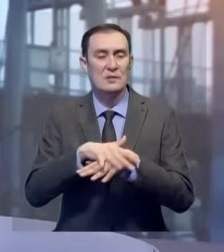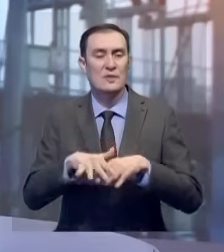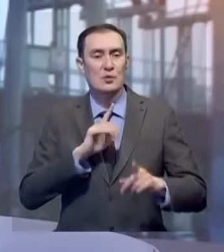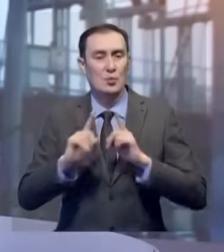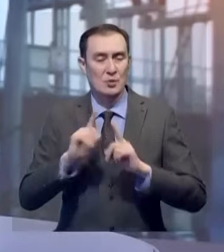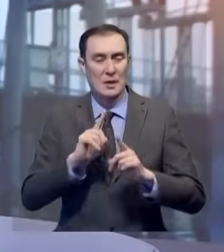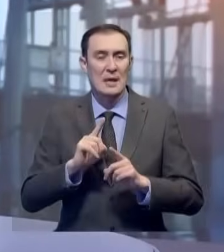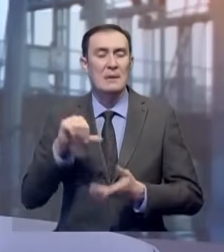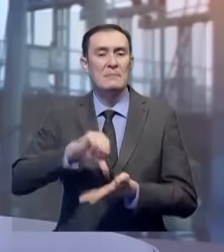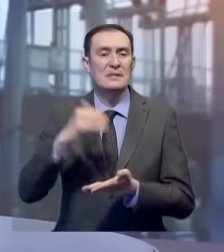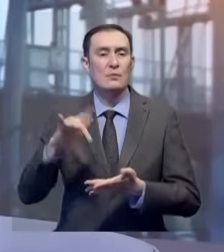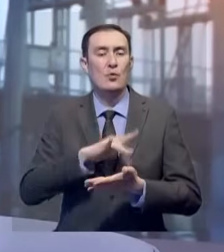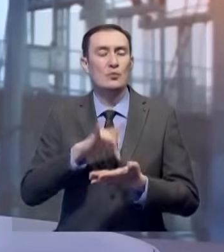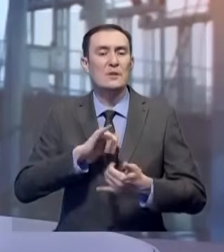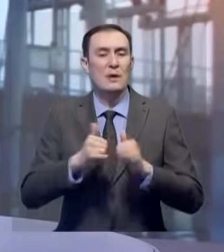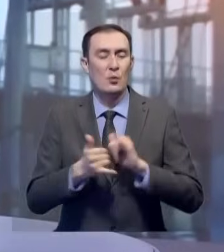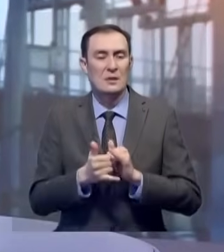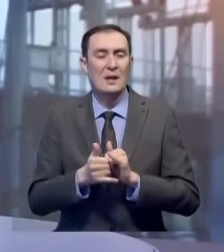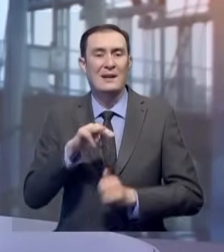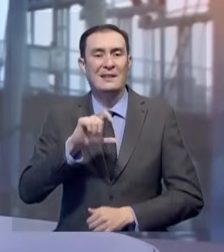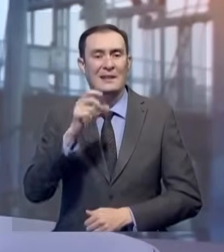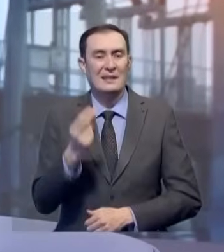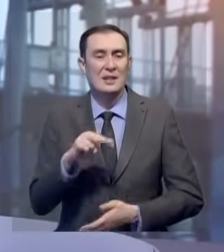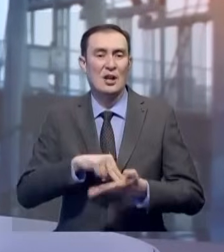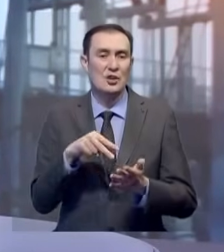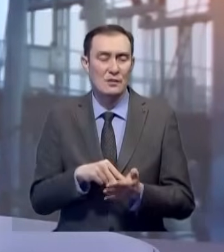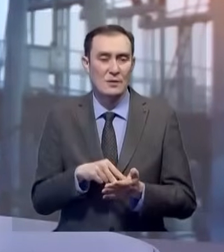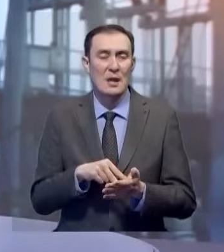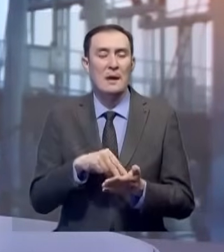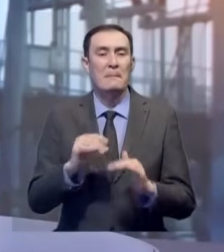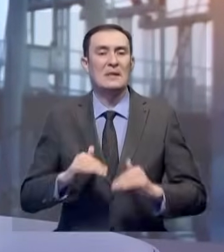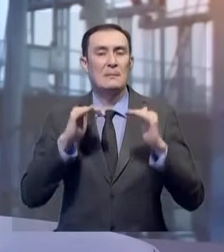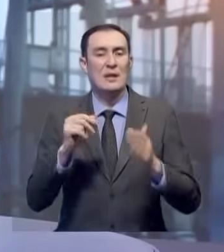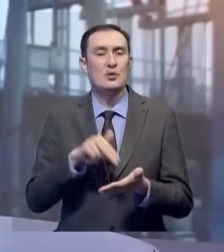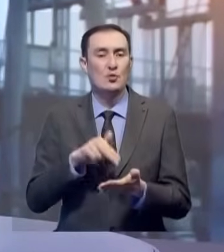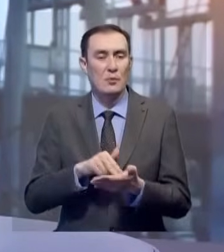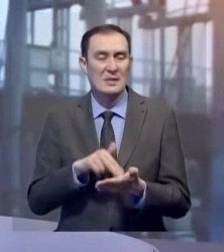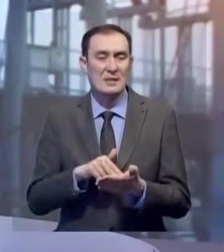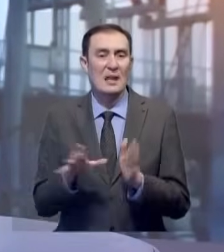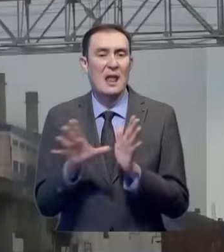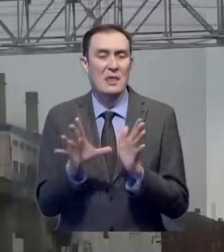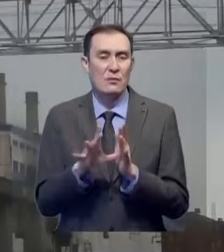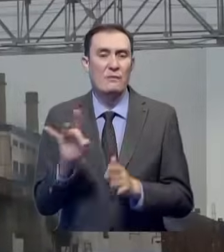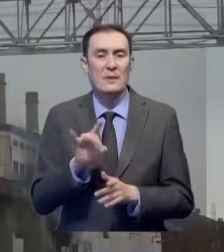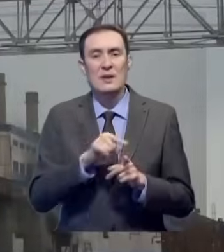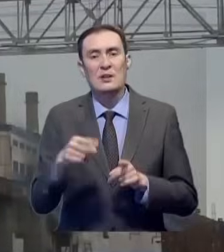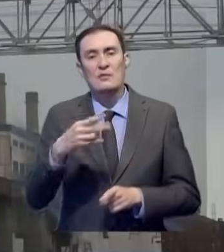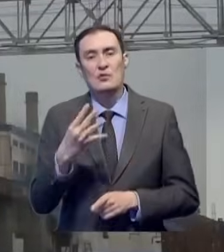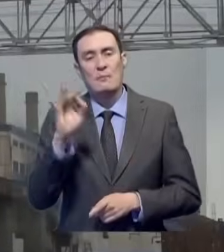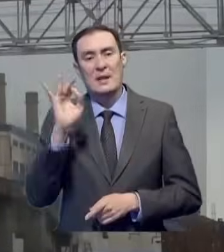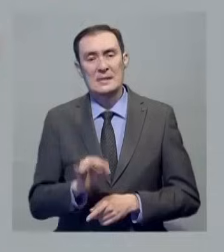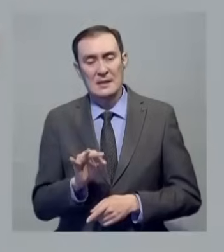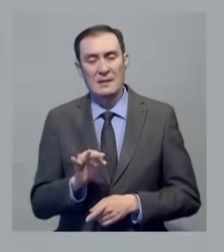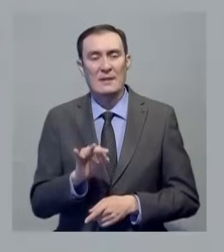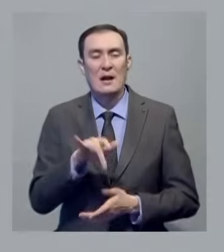слушаниях. Представители усть-каменогорских тепловых сетей рассчитывают на рост потребительских тарифов в пределах